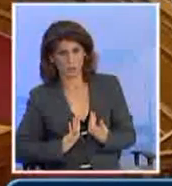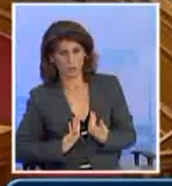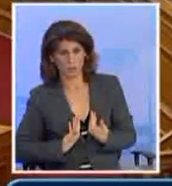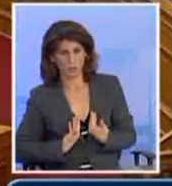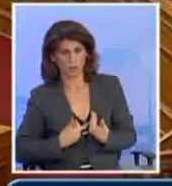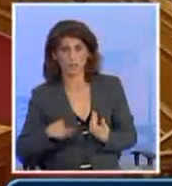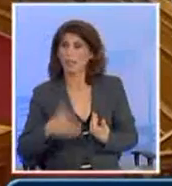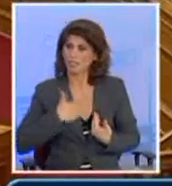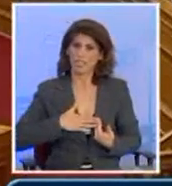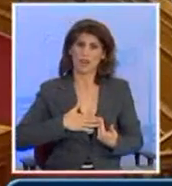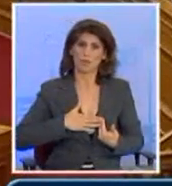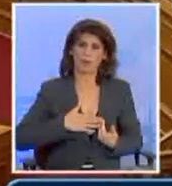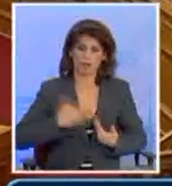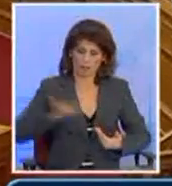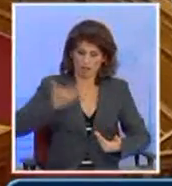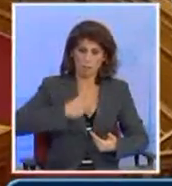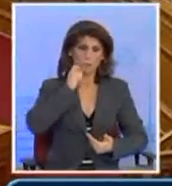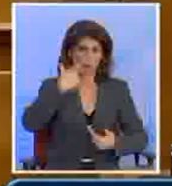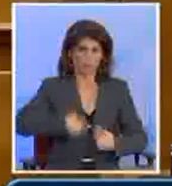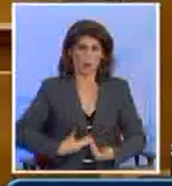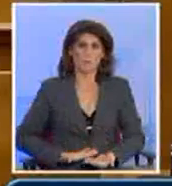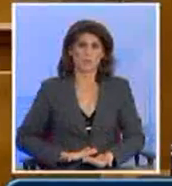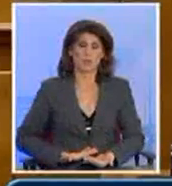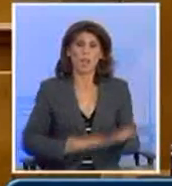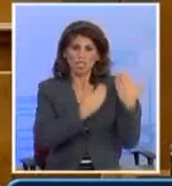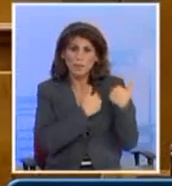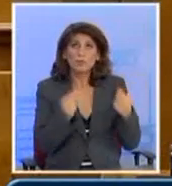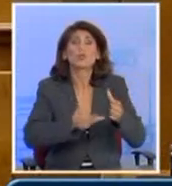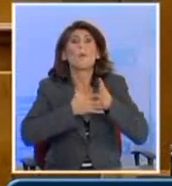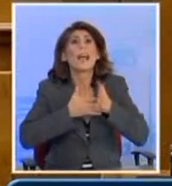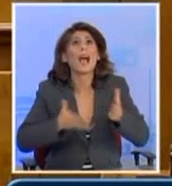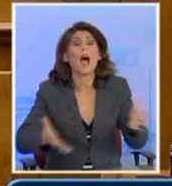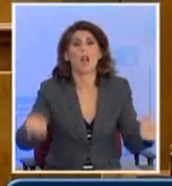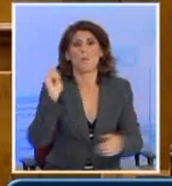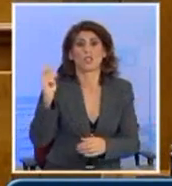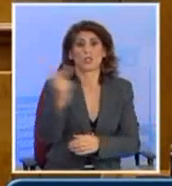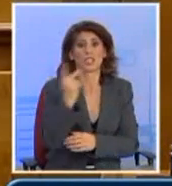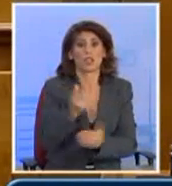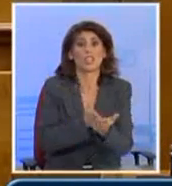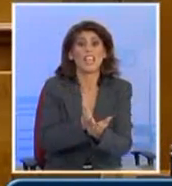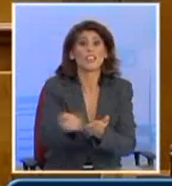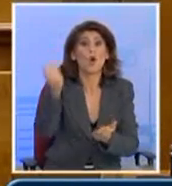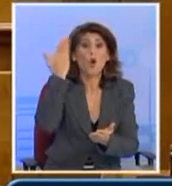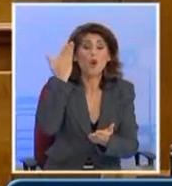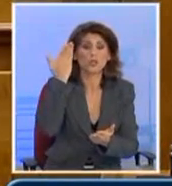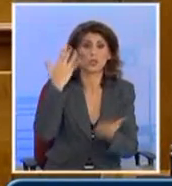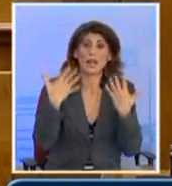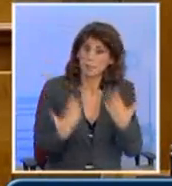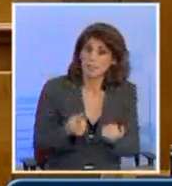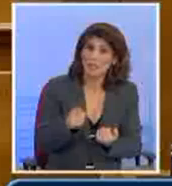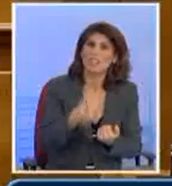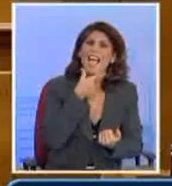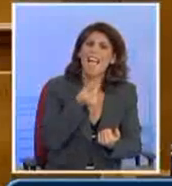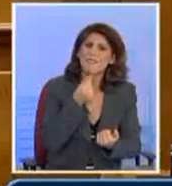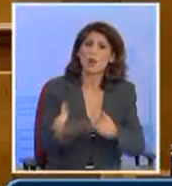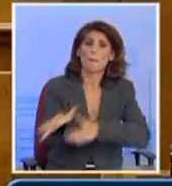ως μαζοχιστές. Θα αναλαμβάναμε αυτό το τεράστιο πολιτικό, κοινωνικό και ηθικό κόστος αν υπήρχε αυτή η